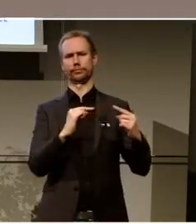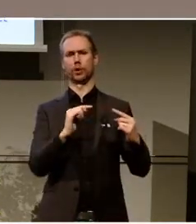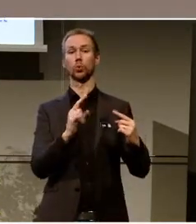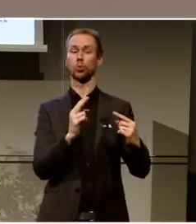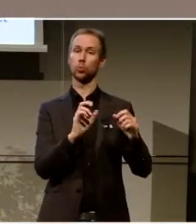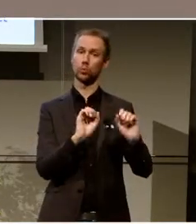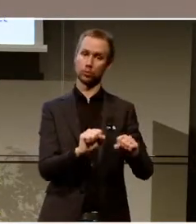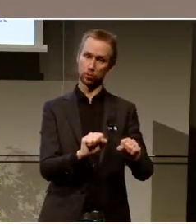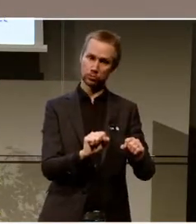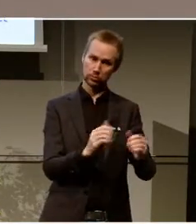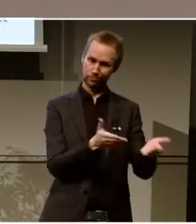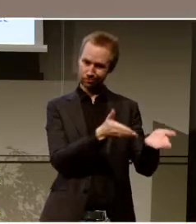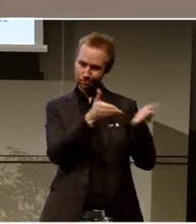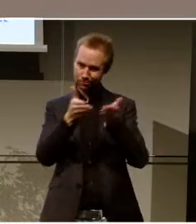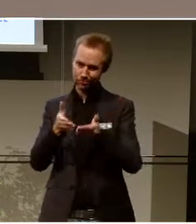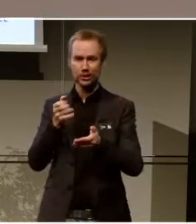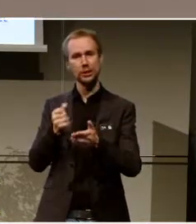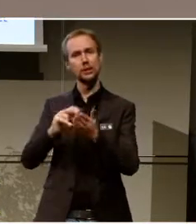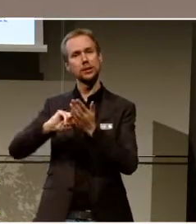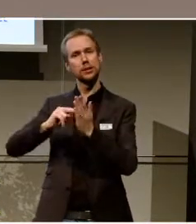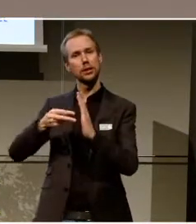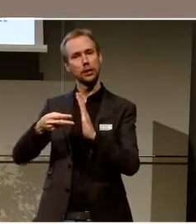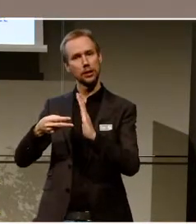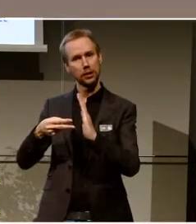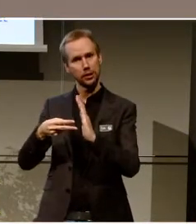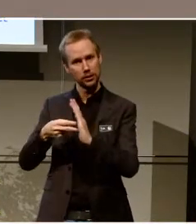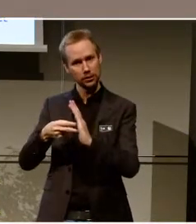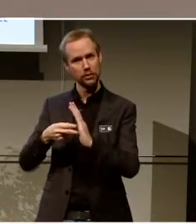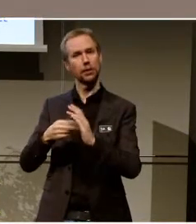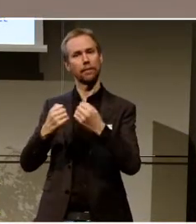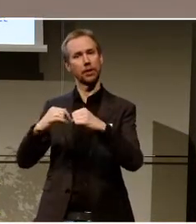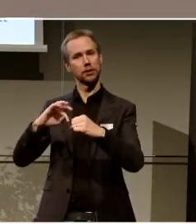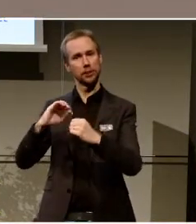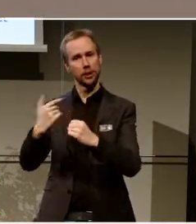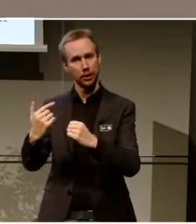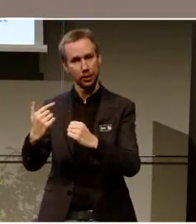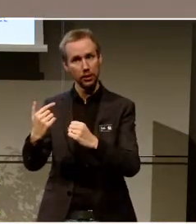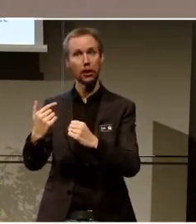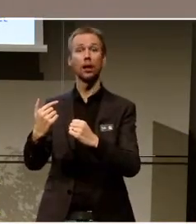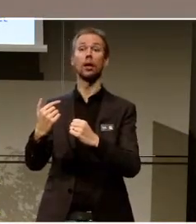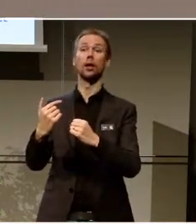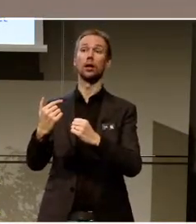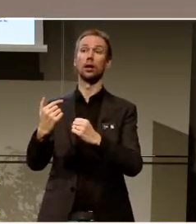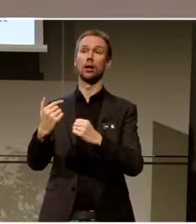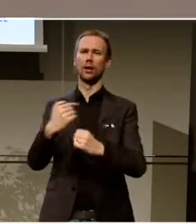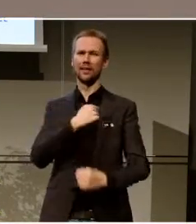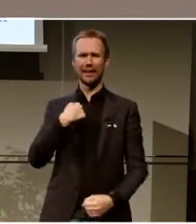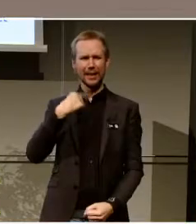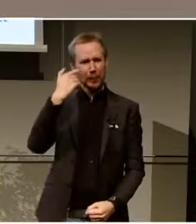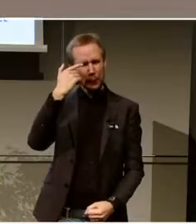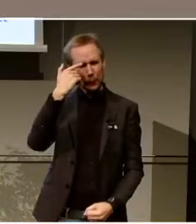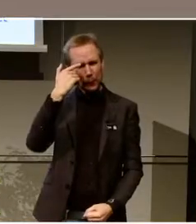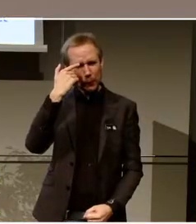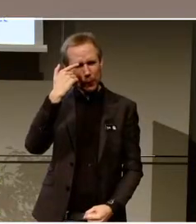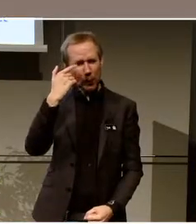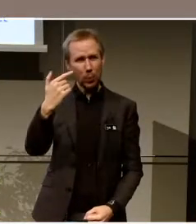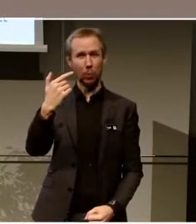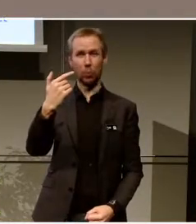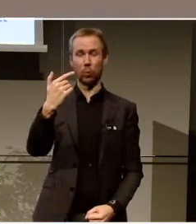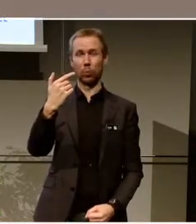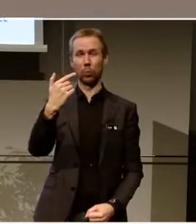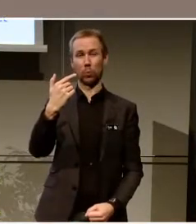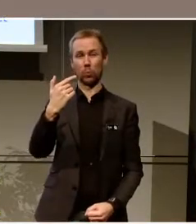bli mer en strategisk verksamhetsfråga. Det vi tror, vi har kanske inte riktigt 100% belägg för det, men det vi